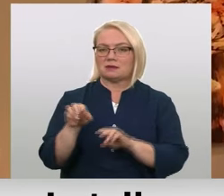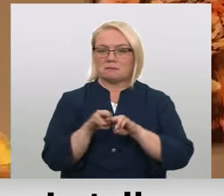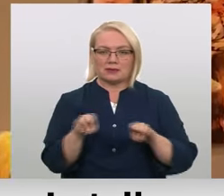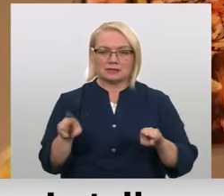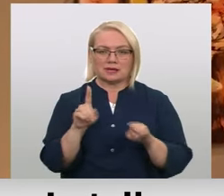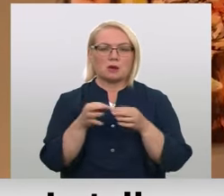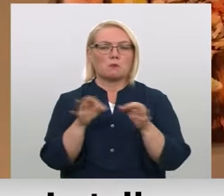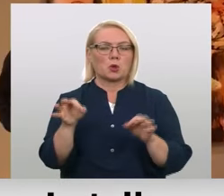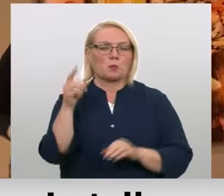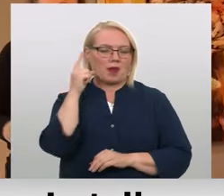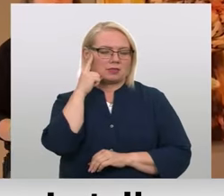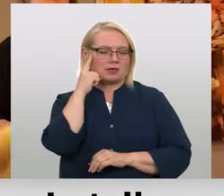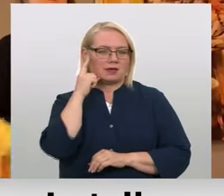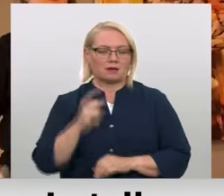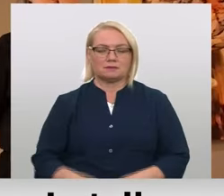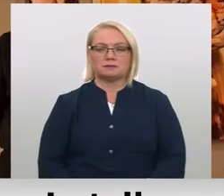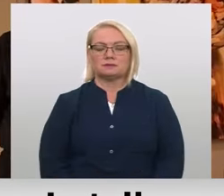ir brīvprātīga.